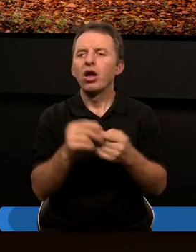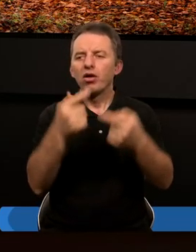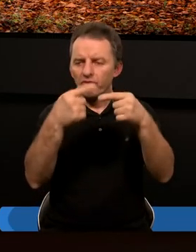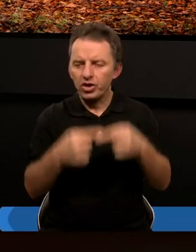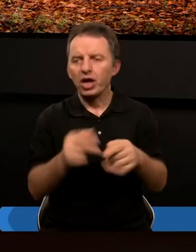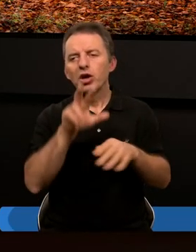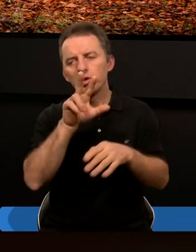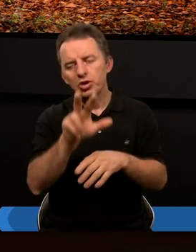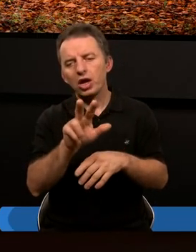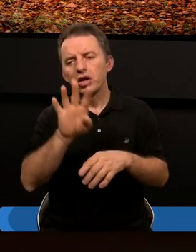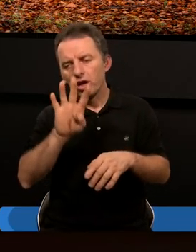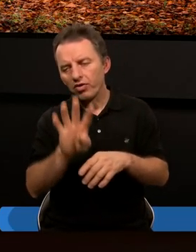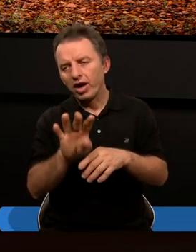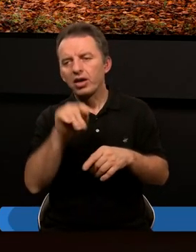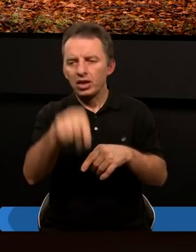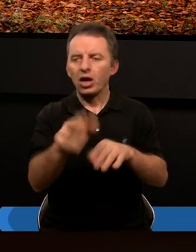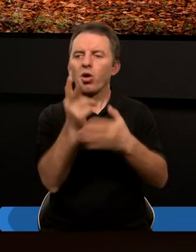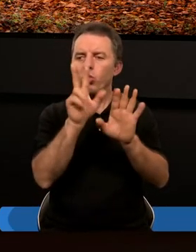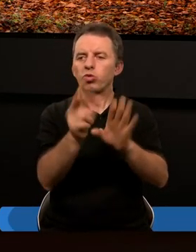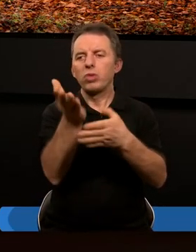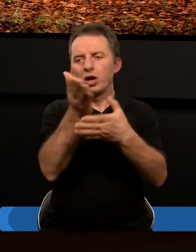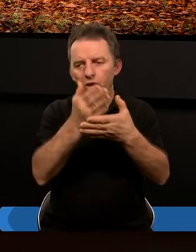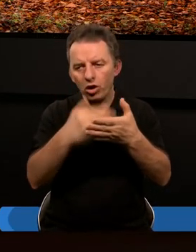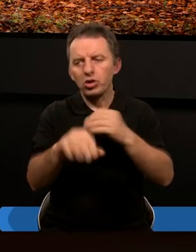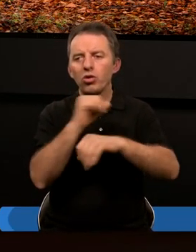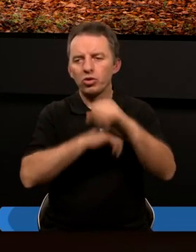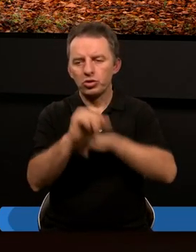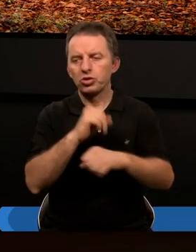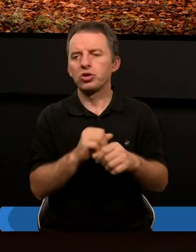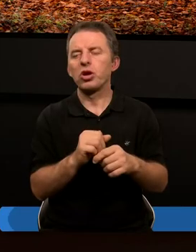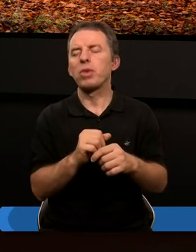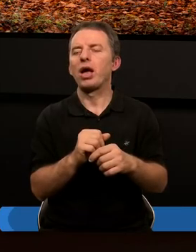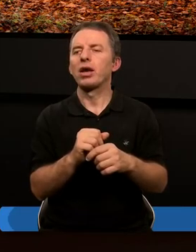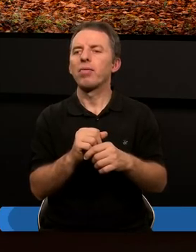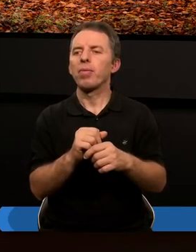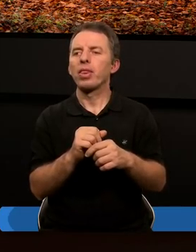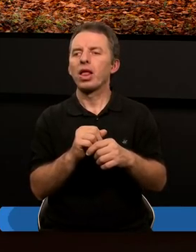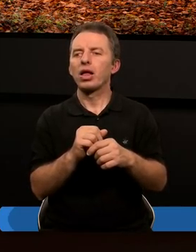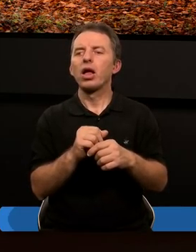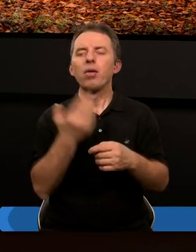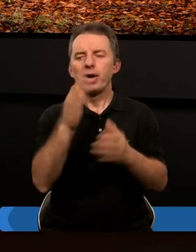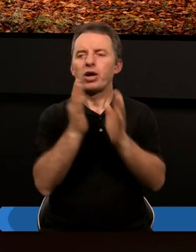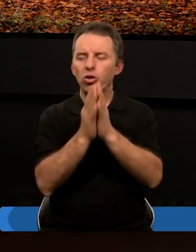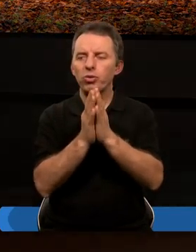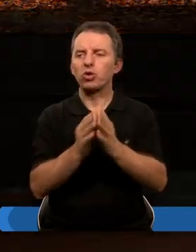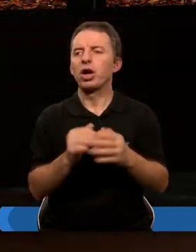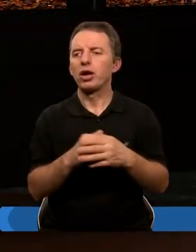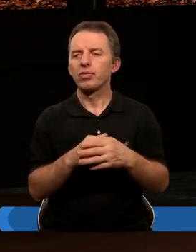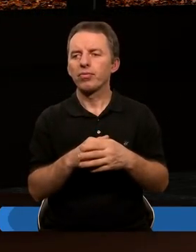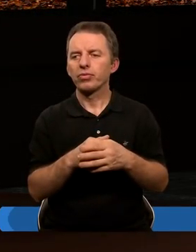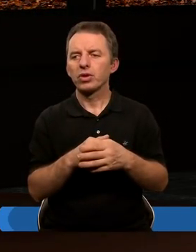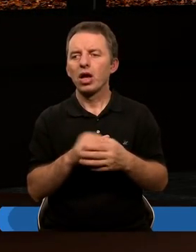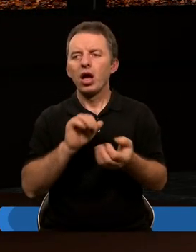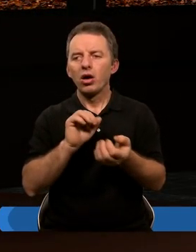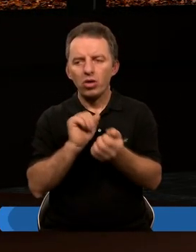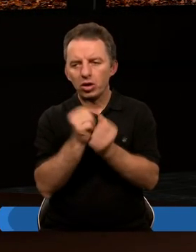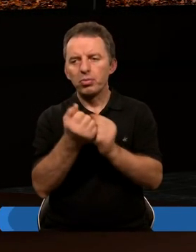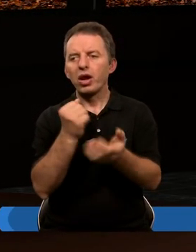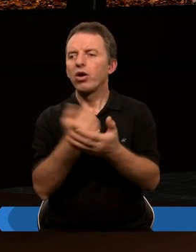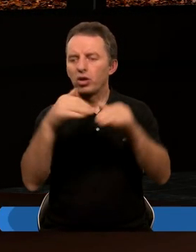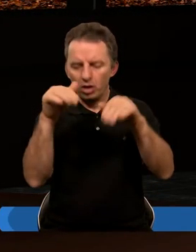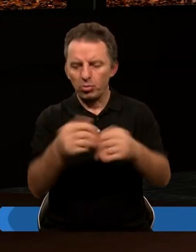trzeci i czwarty w tej chwili listu, ósnego rozdziału listu do Rzymian. Bardzo proszę. To bowiem, czego